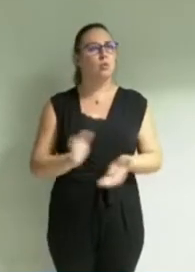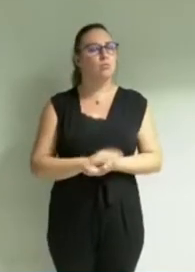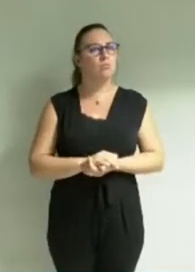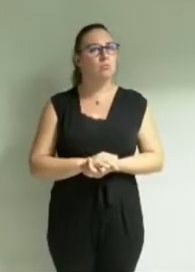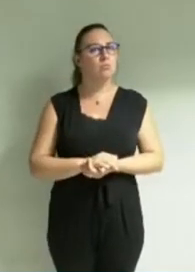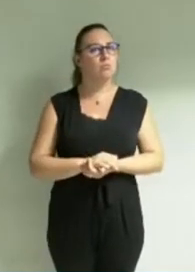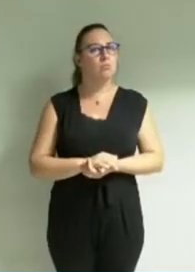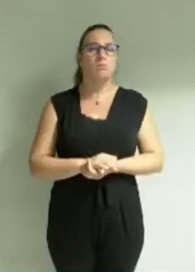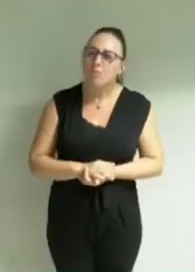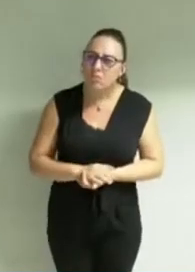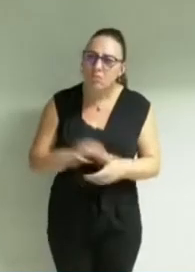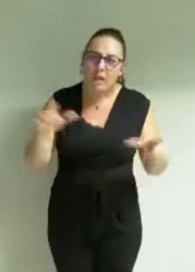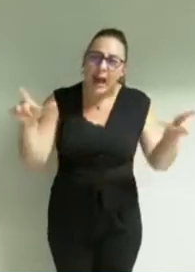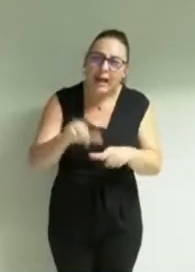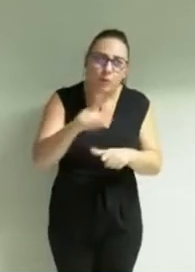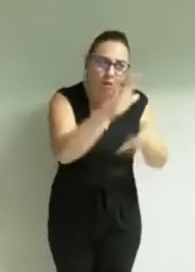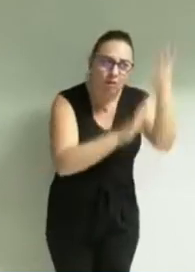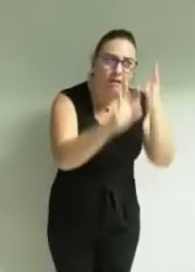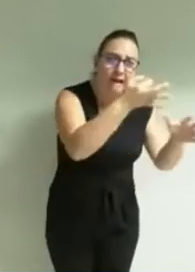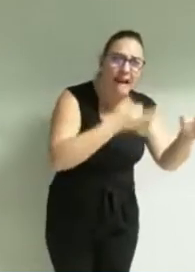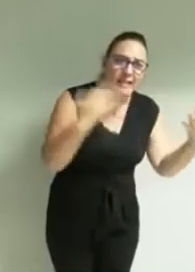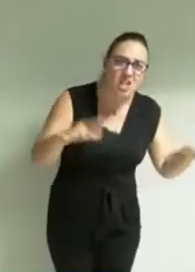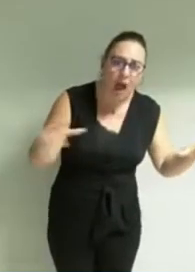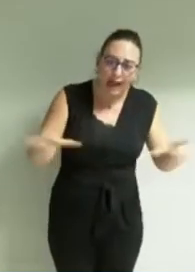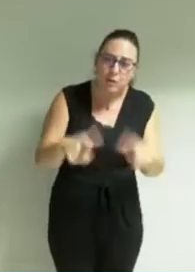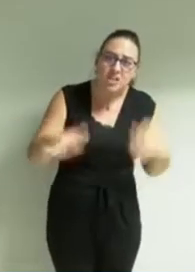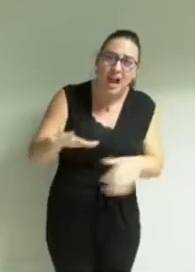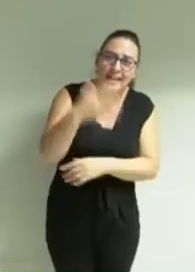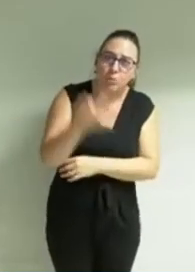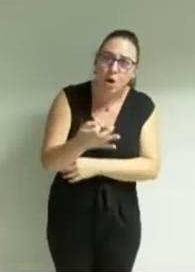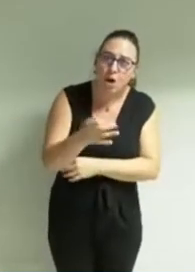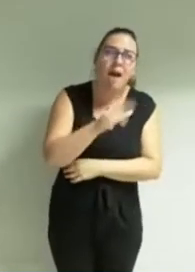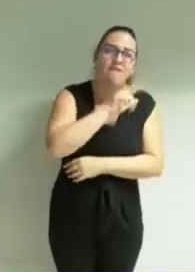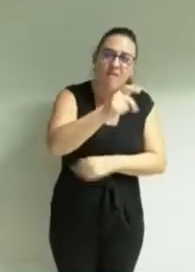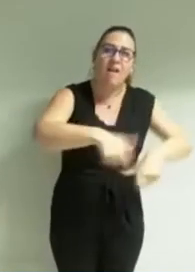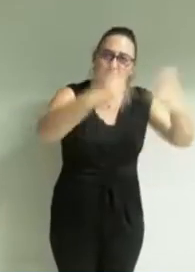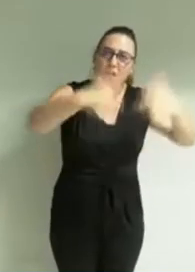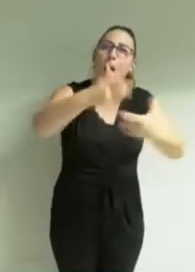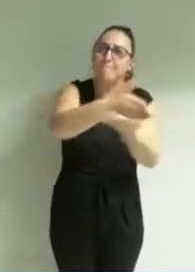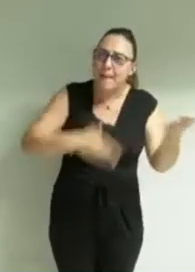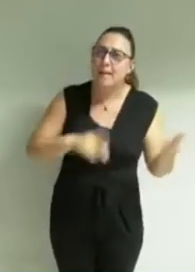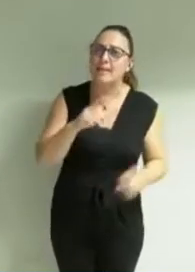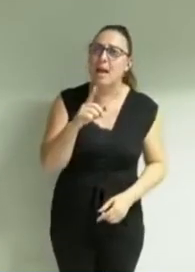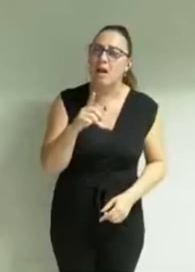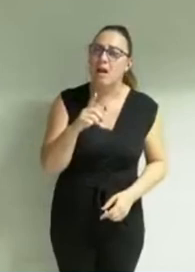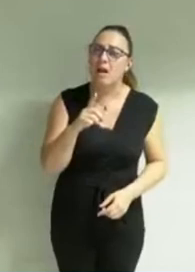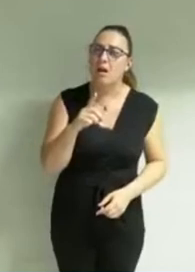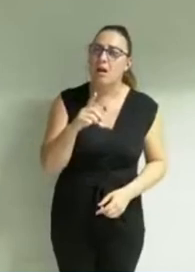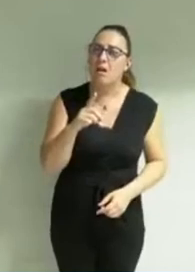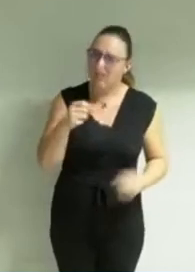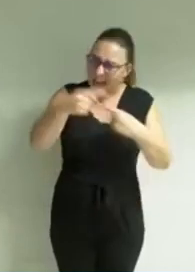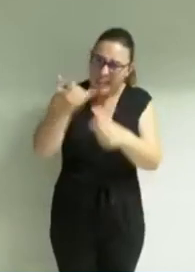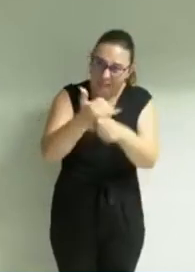Alors c'est pas un parc réduit, c'est pas ce qu'a dit Mme Brigitte Boer? Elle n'a pas dit le parc Tars va être urbanisé partiellement? Donc c'est ça une